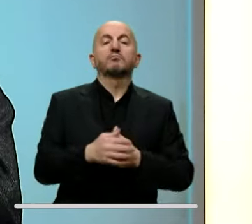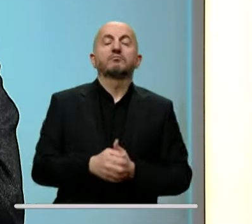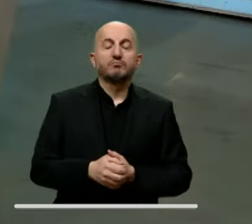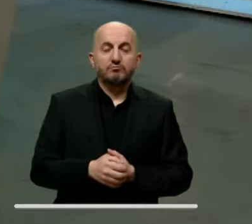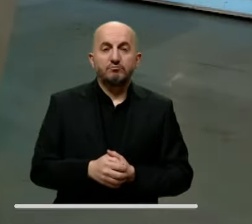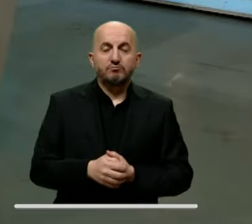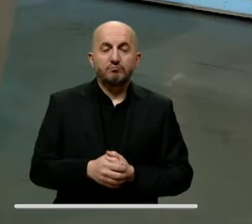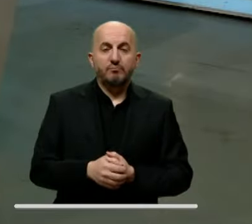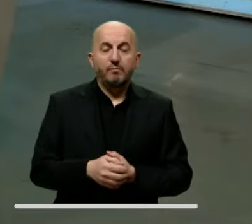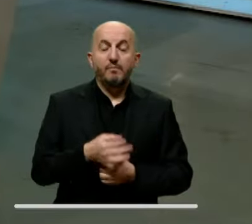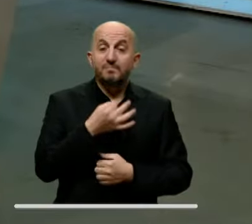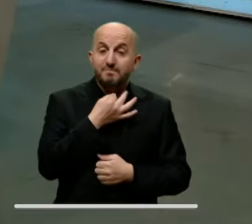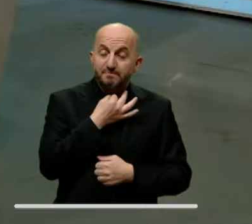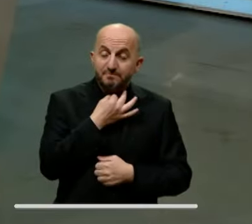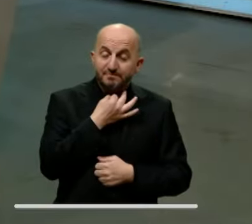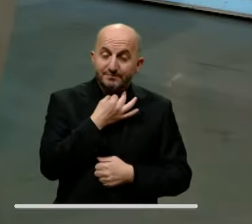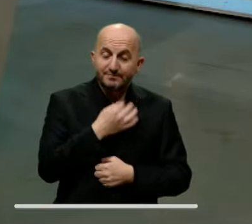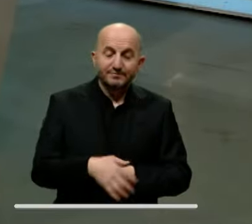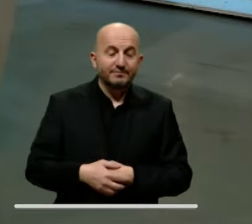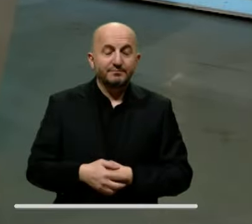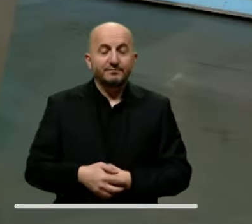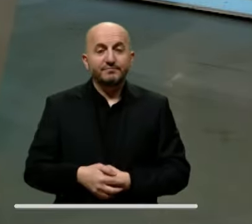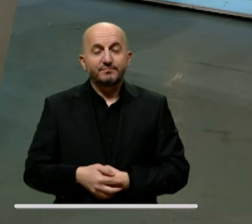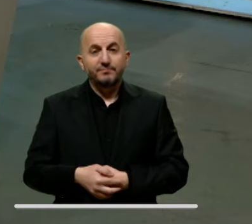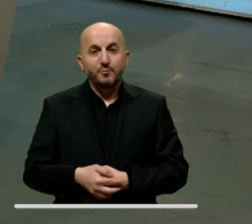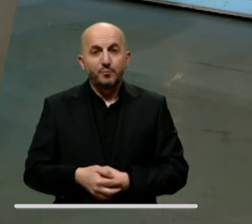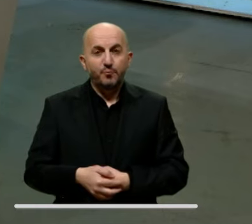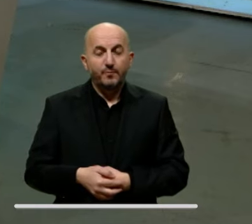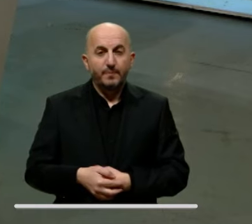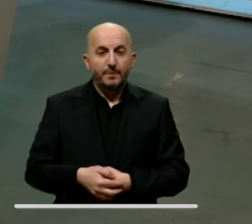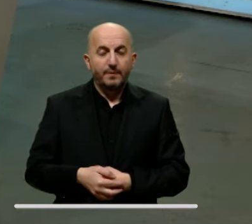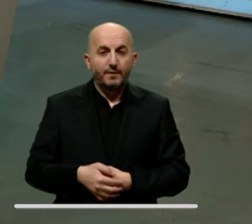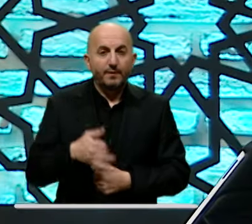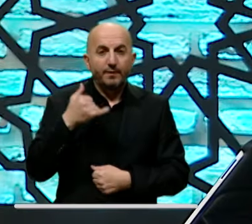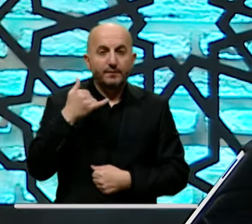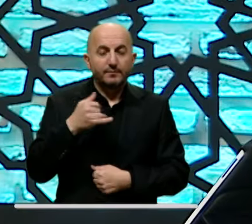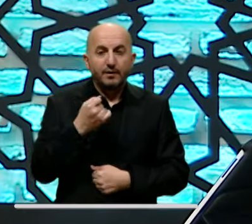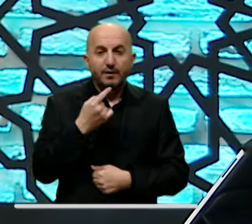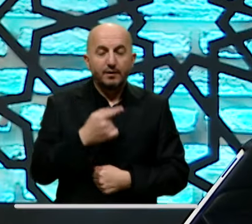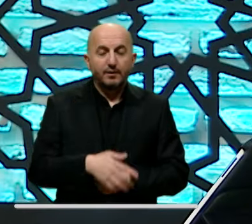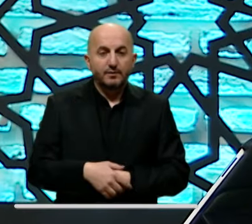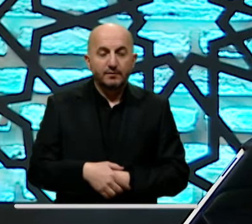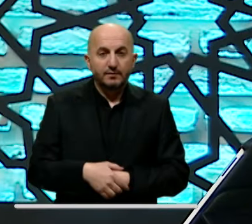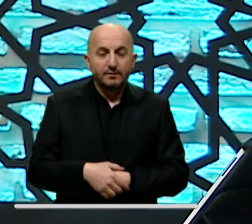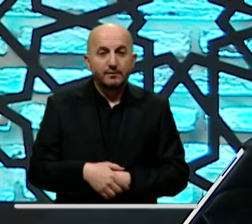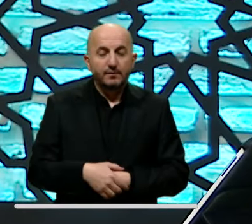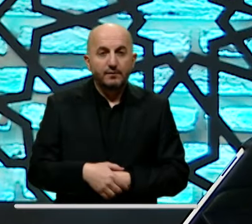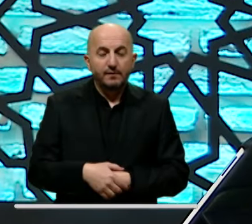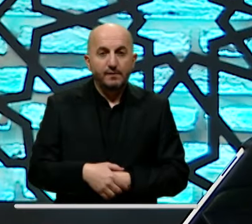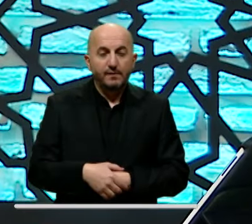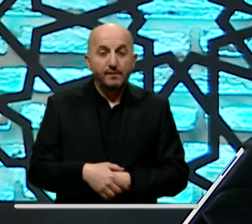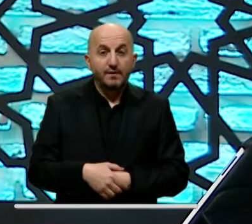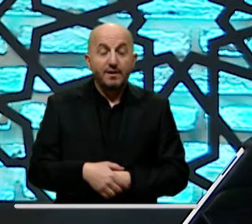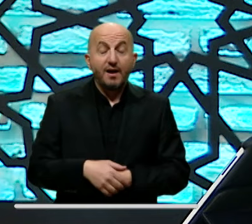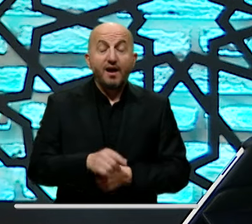hocam Teşekkür ederiz hattımızda bir telefonumuz var Recep Bey telefon hattımızda Ankara'dan Alo